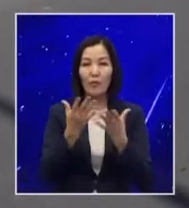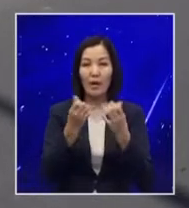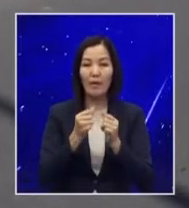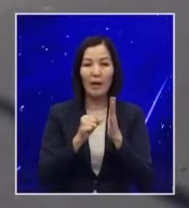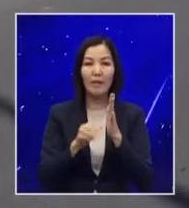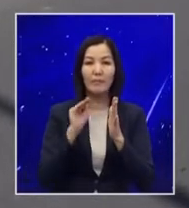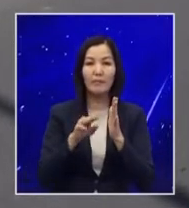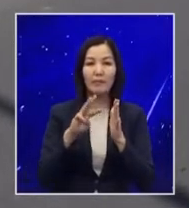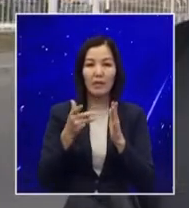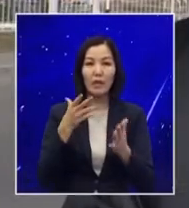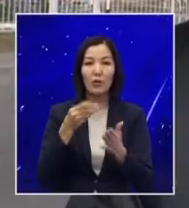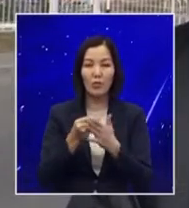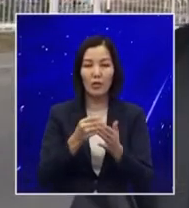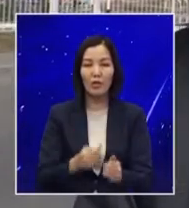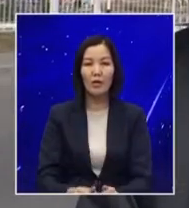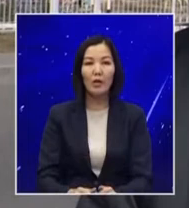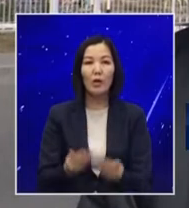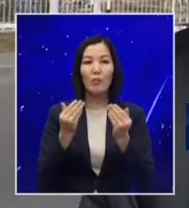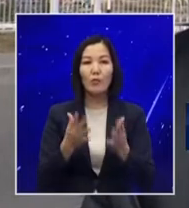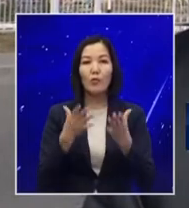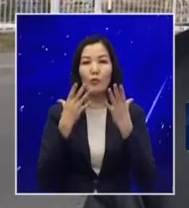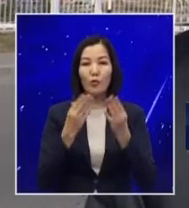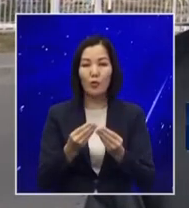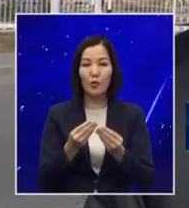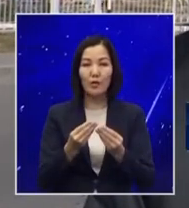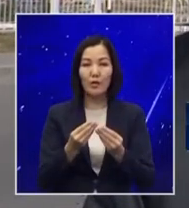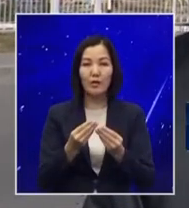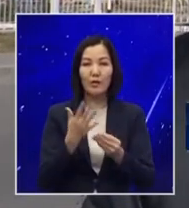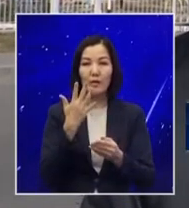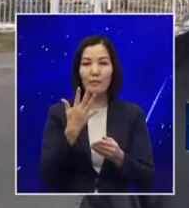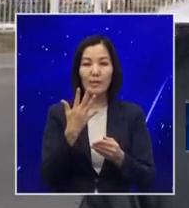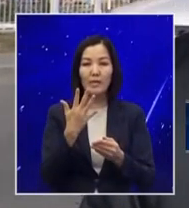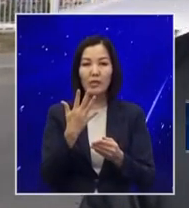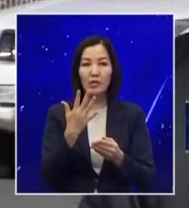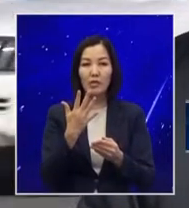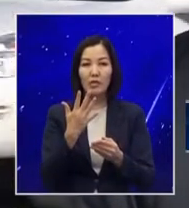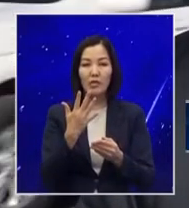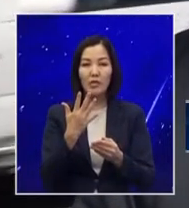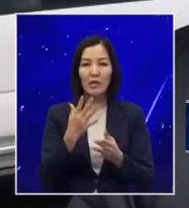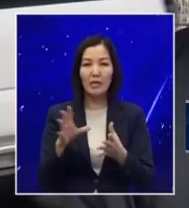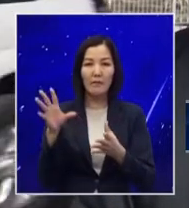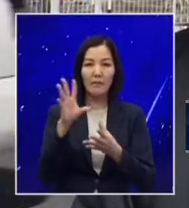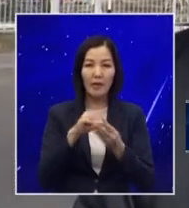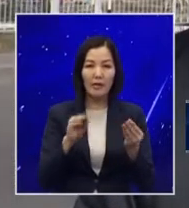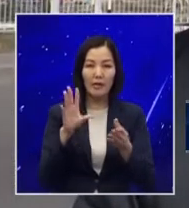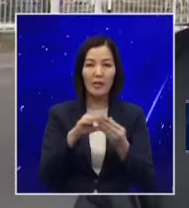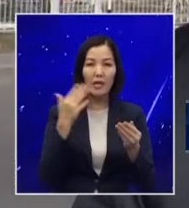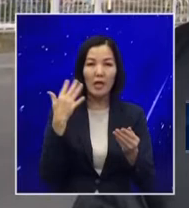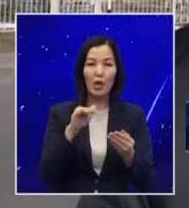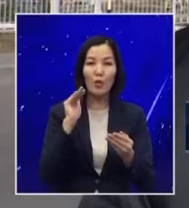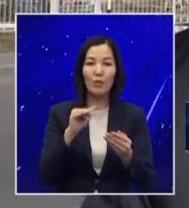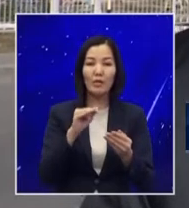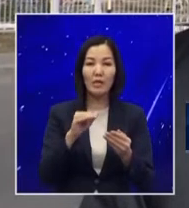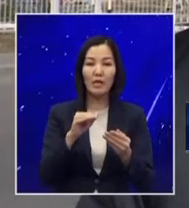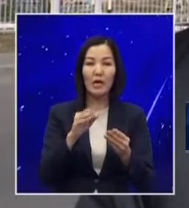мың теңге төленеді. Бүгінгі таңда енді мінекей содан бері 5-ші толқын 5-ші рет беріліп отыр. Алдағы уақытта